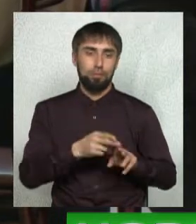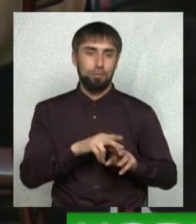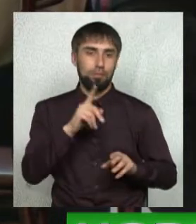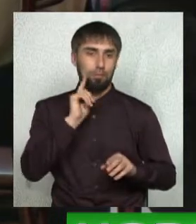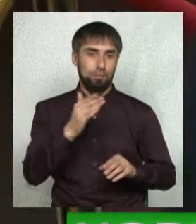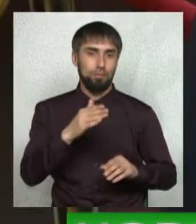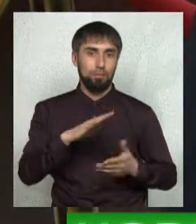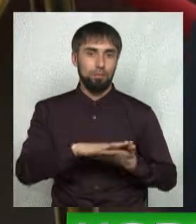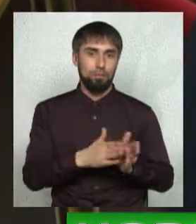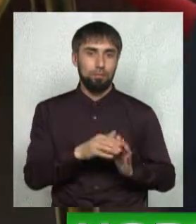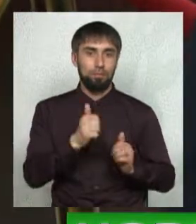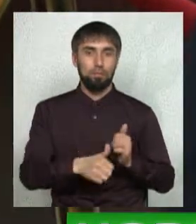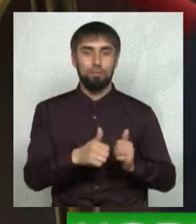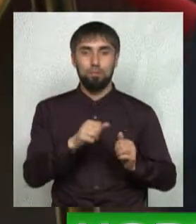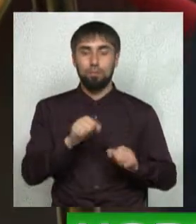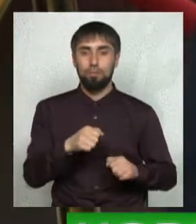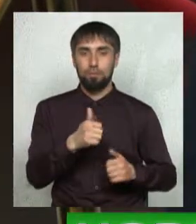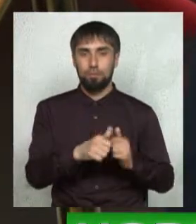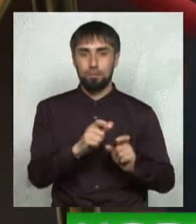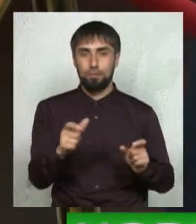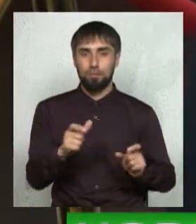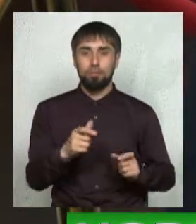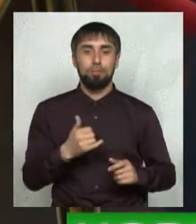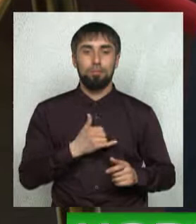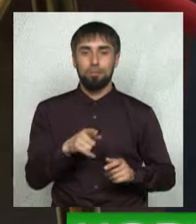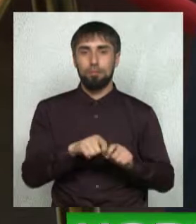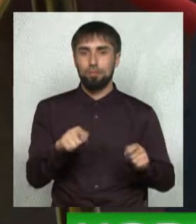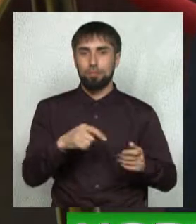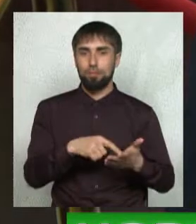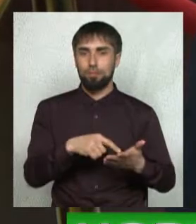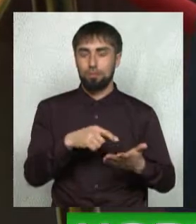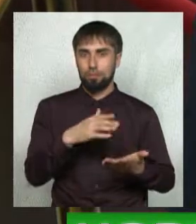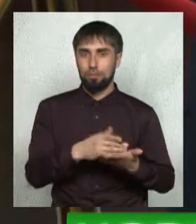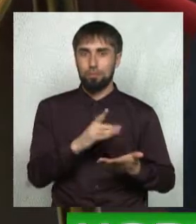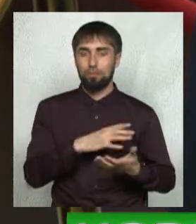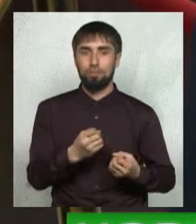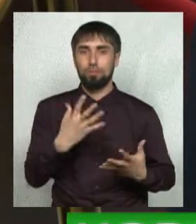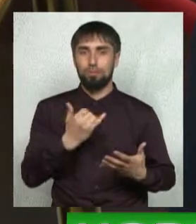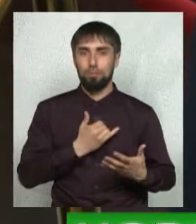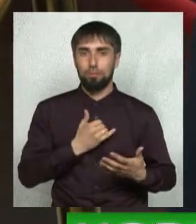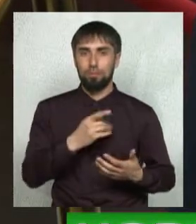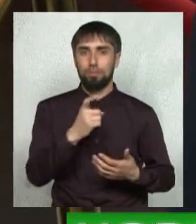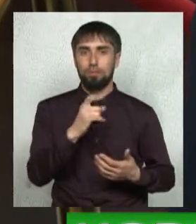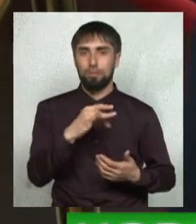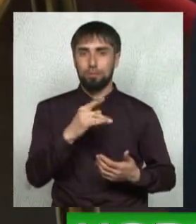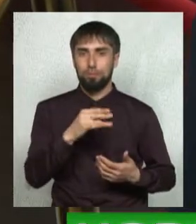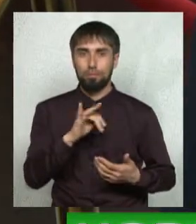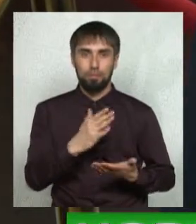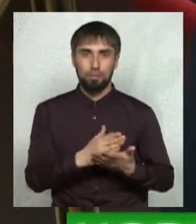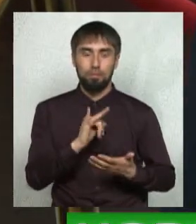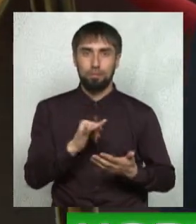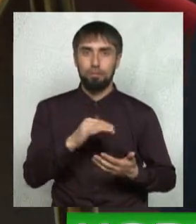смог каждый. Для меня это открытие, что столько у нас художников и очень талантливых художников. Очень